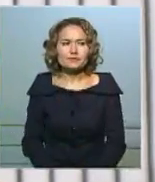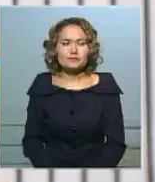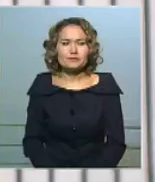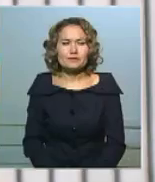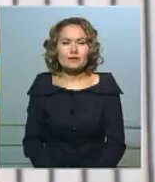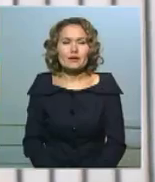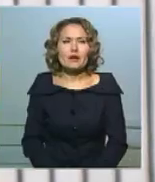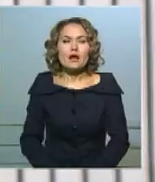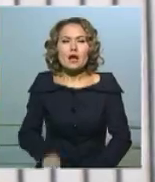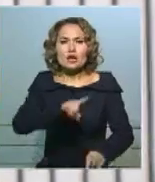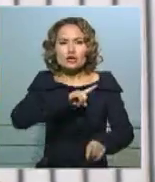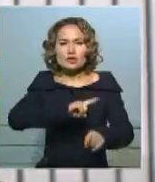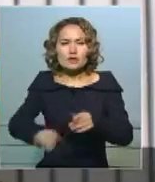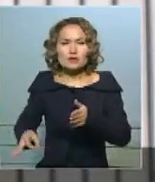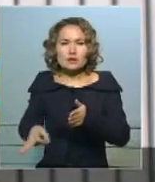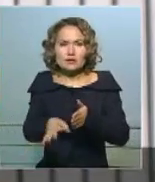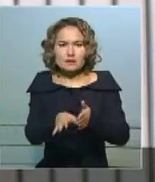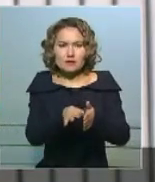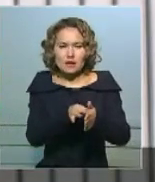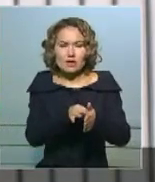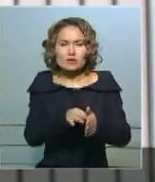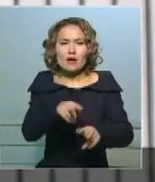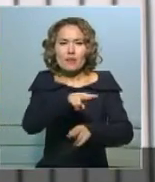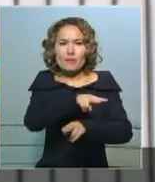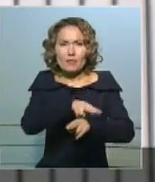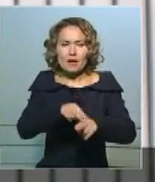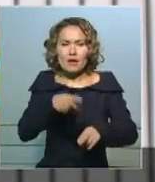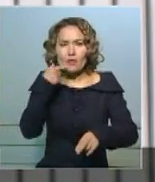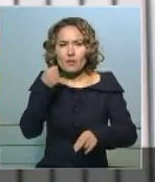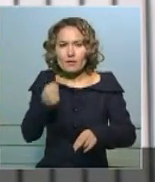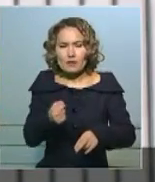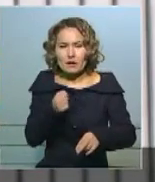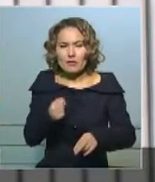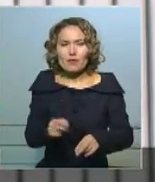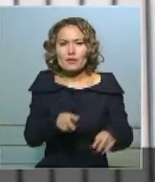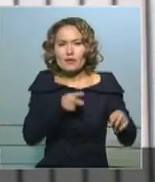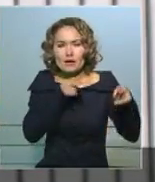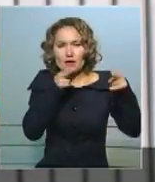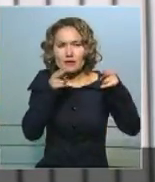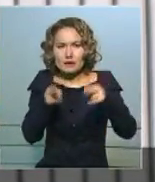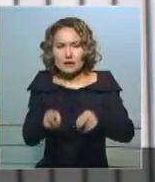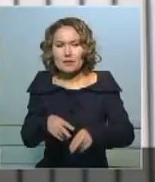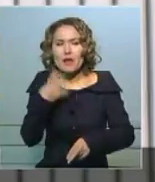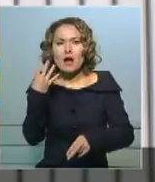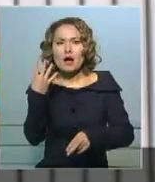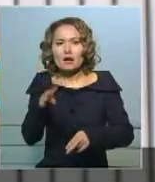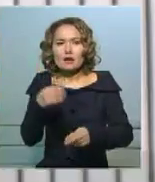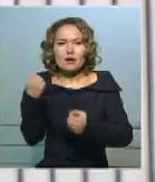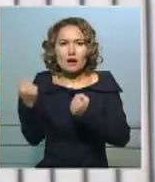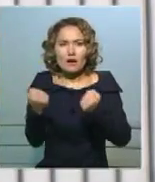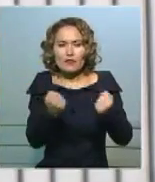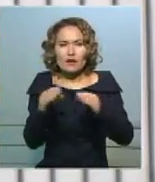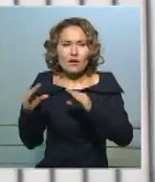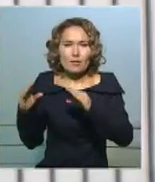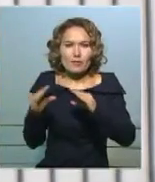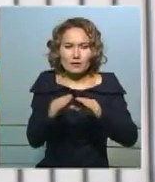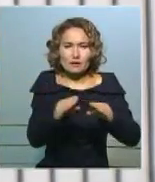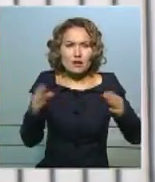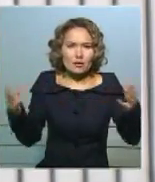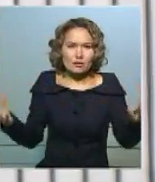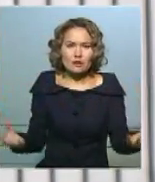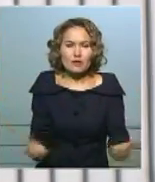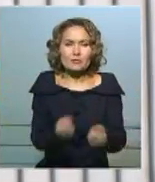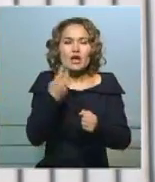Жедел және тез қимылдайтын шекарашылар аталған орынға тездетіп жетіп, 40 жолаушыны, соның ішінде 20